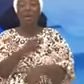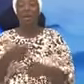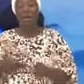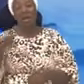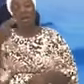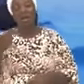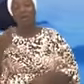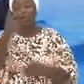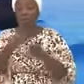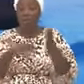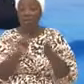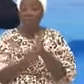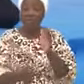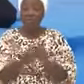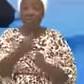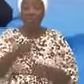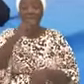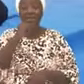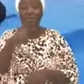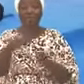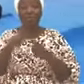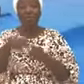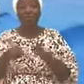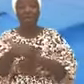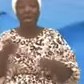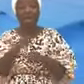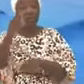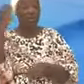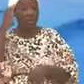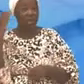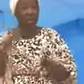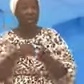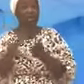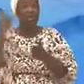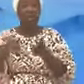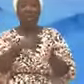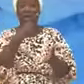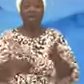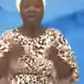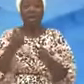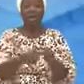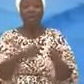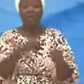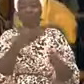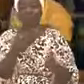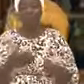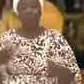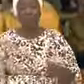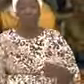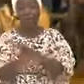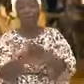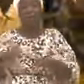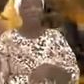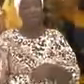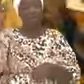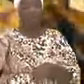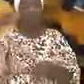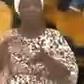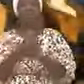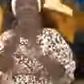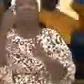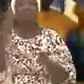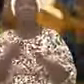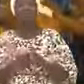ce soir tu es comme celle là il va annuler tout ce qui est sous le soleil